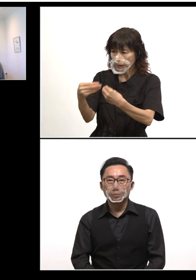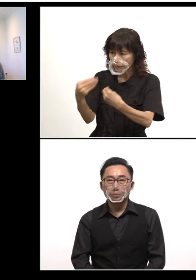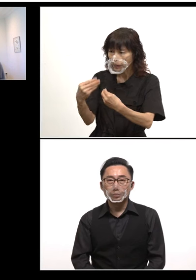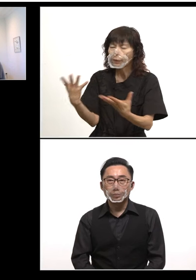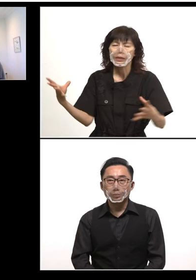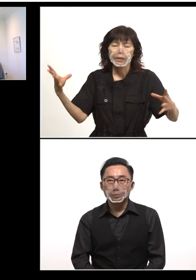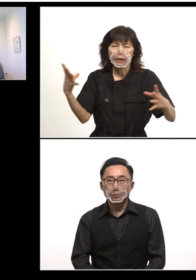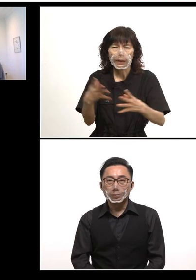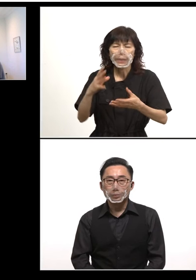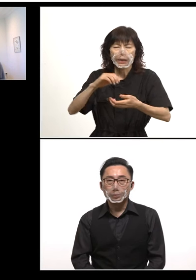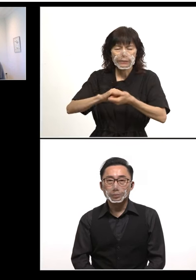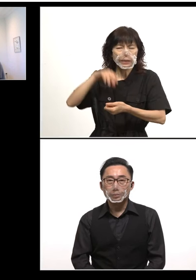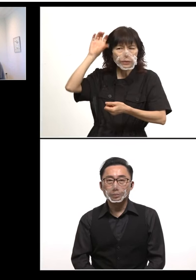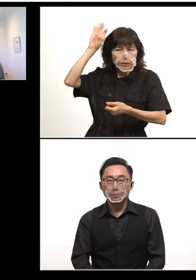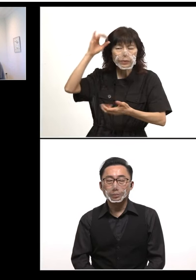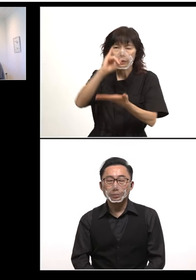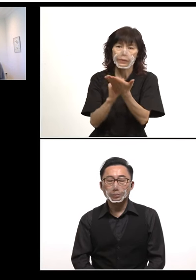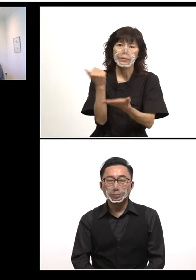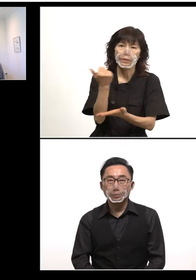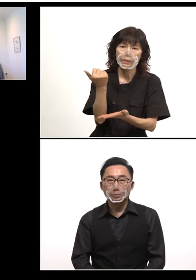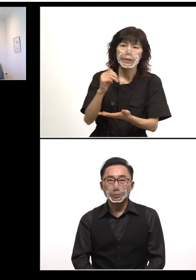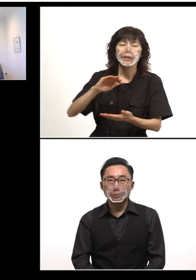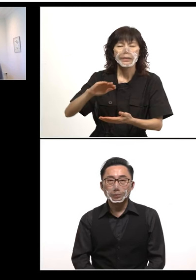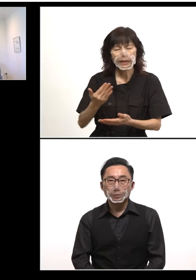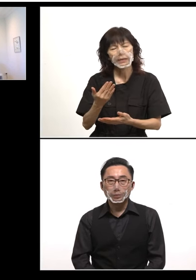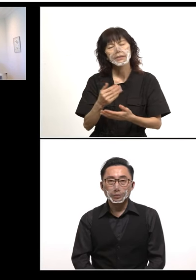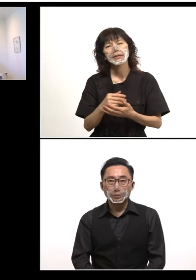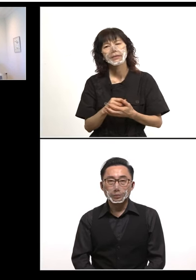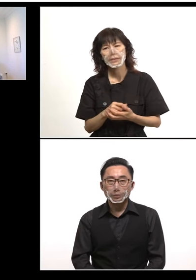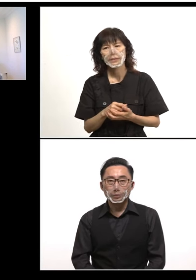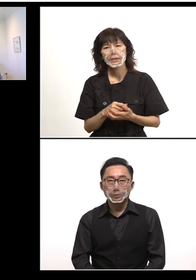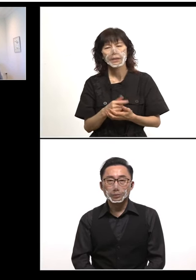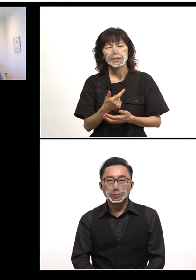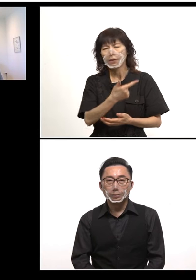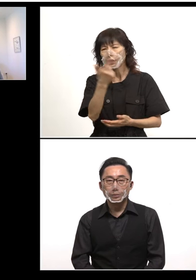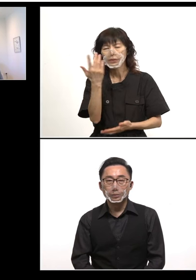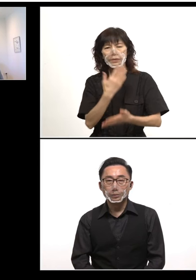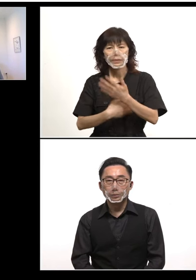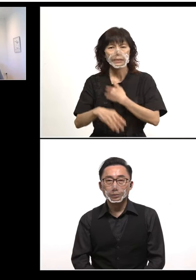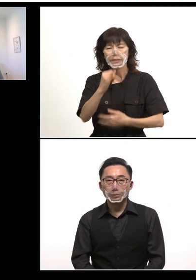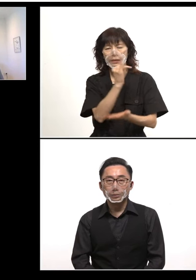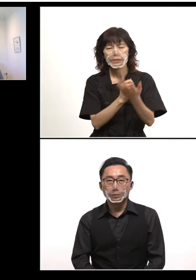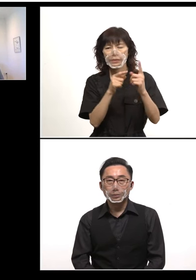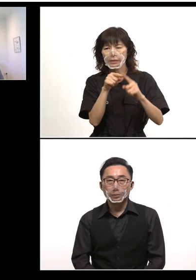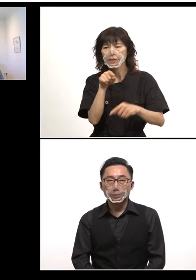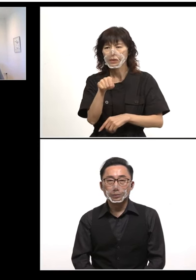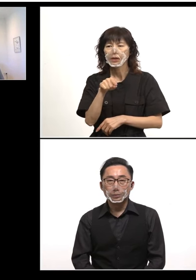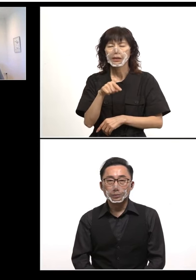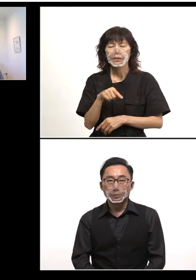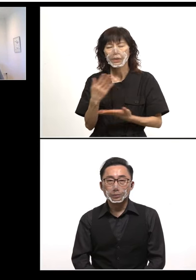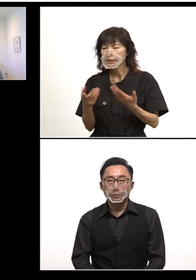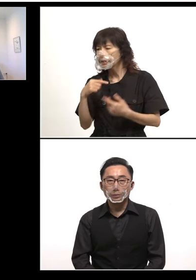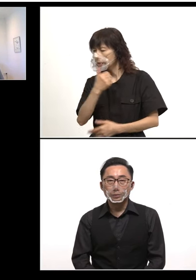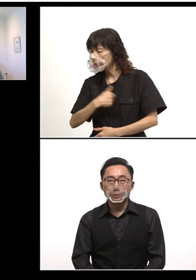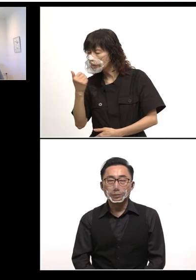同創作一啲嘅藝術作品嘅。咁但係我估好多嘅朋友咧，佢哋對於展能藝術啦，